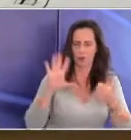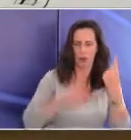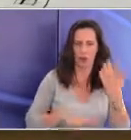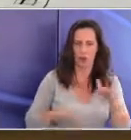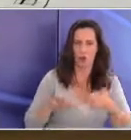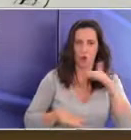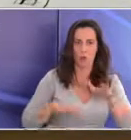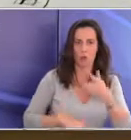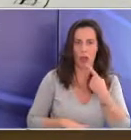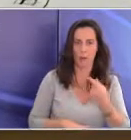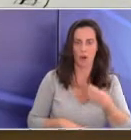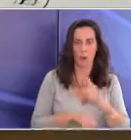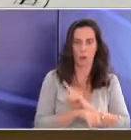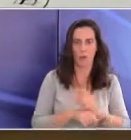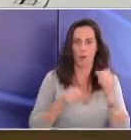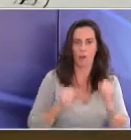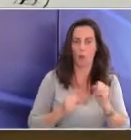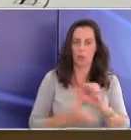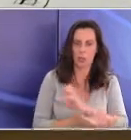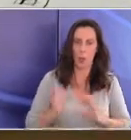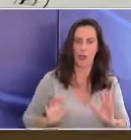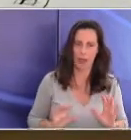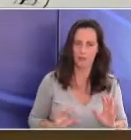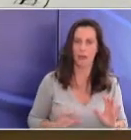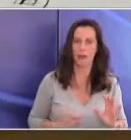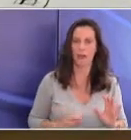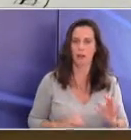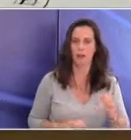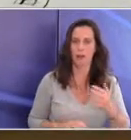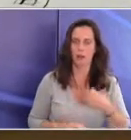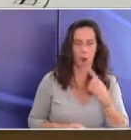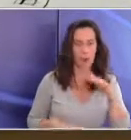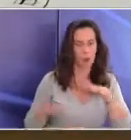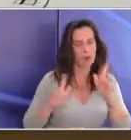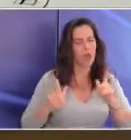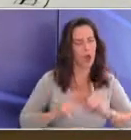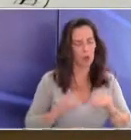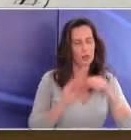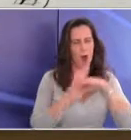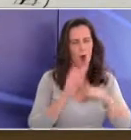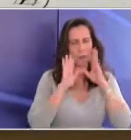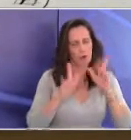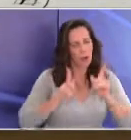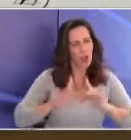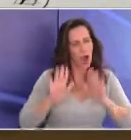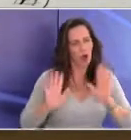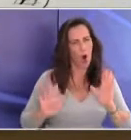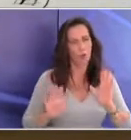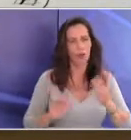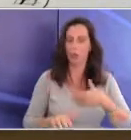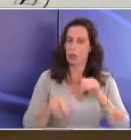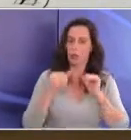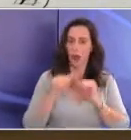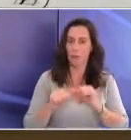שראש הממשלה אמר שאנחנו בתקופה ביטחונית מורכבת. אני קוראת לקואליציה לחכות עם החוק, להשהות אותו. אני